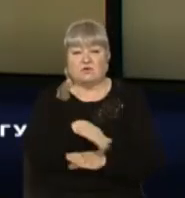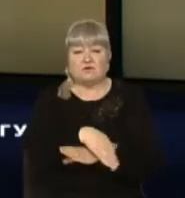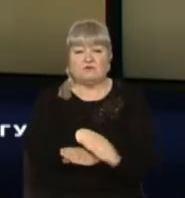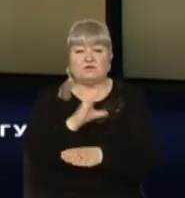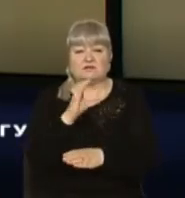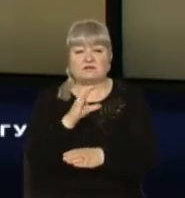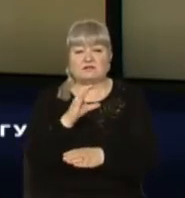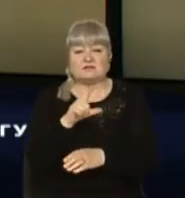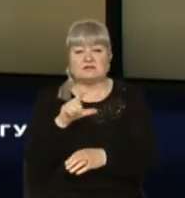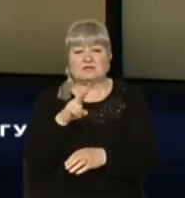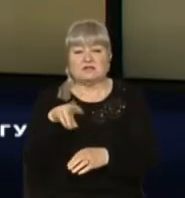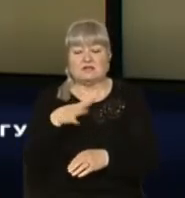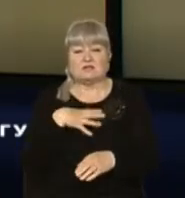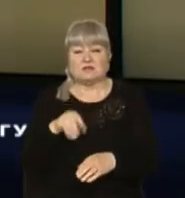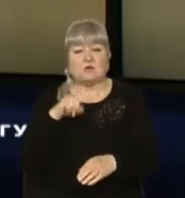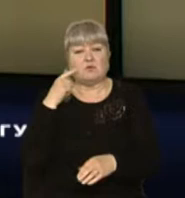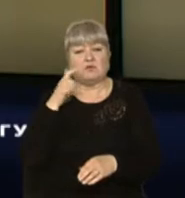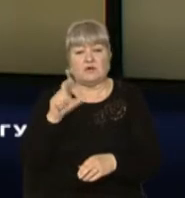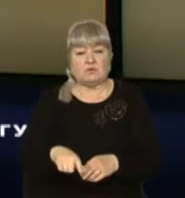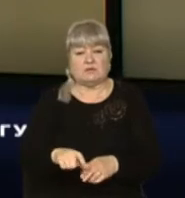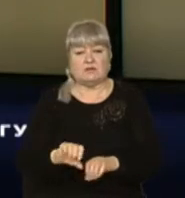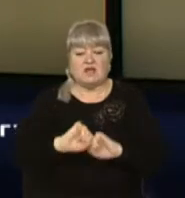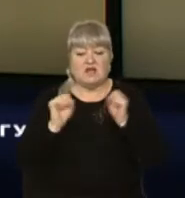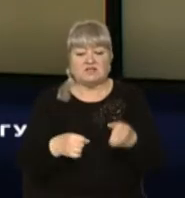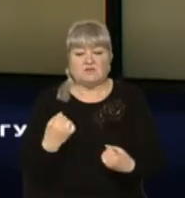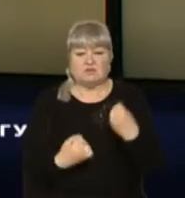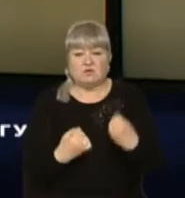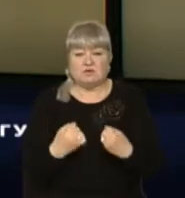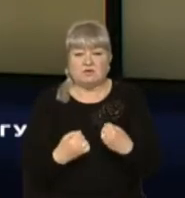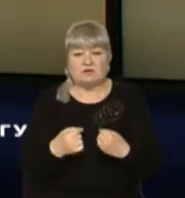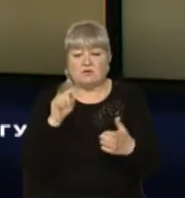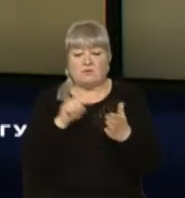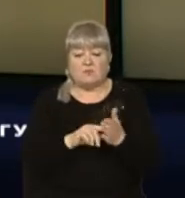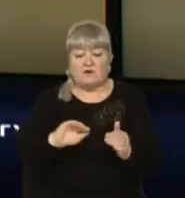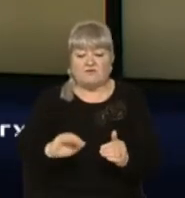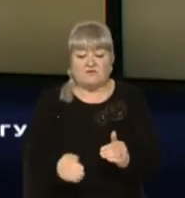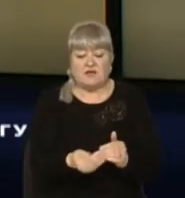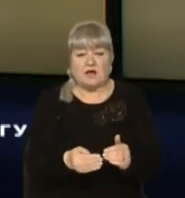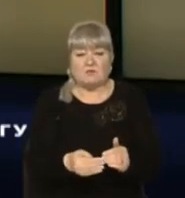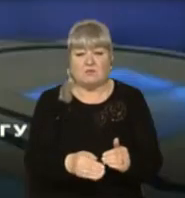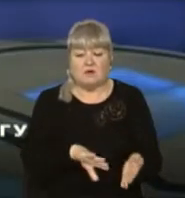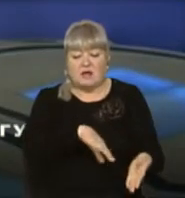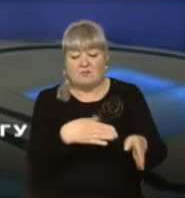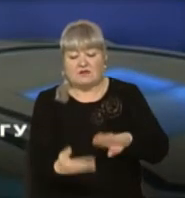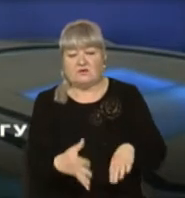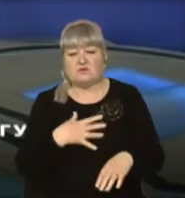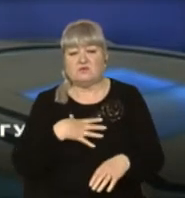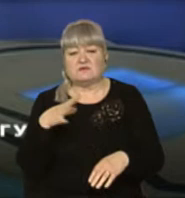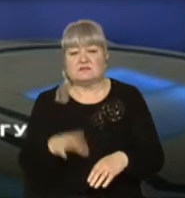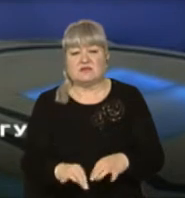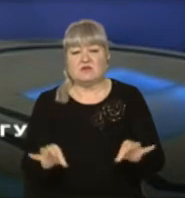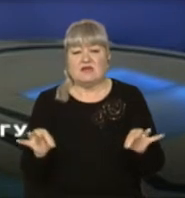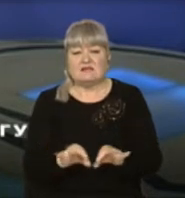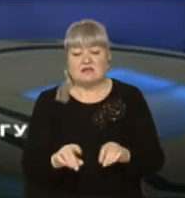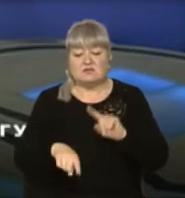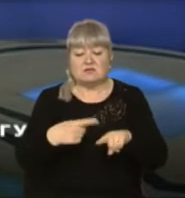молода людина, молодий батько. Їхав на швидкості, попав в яму, машину перевернуло, загинув. Трагічна смерть, розумієте? Зразу ж на слідуючий день міська